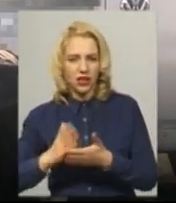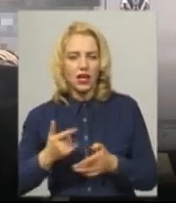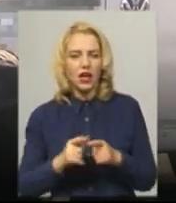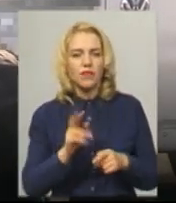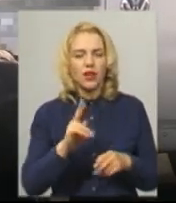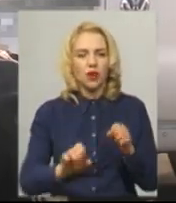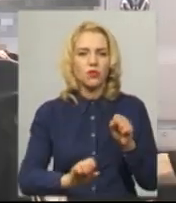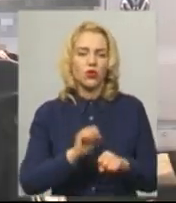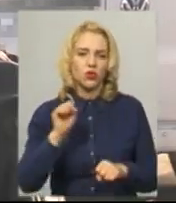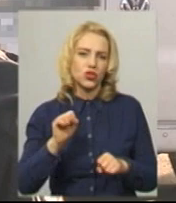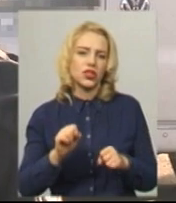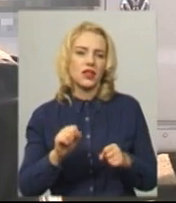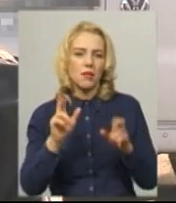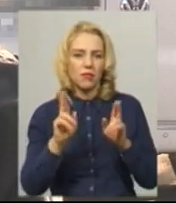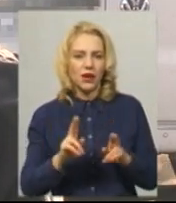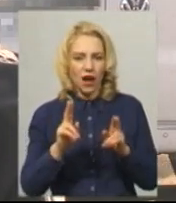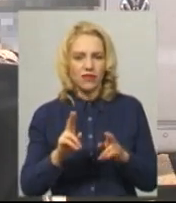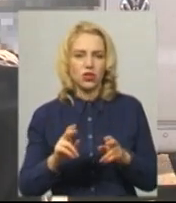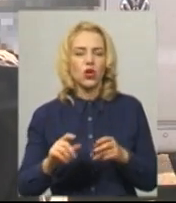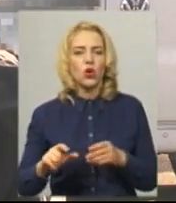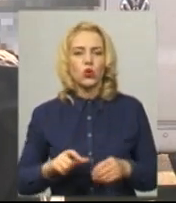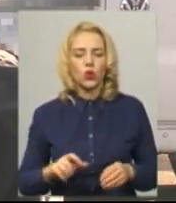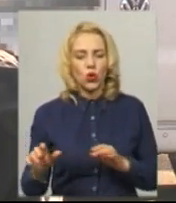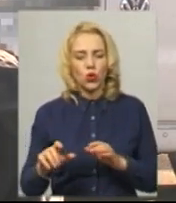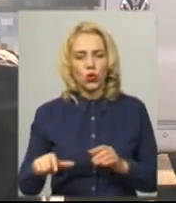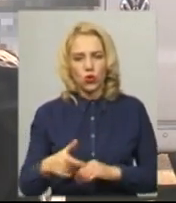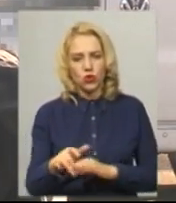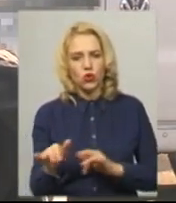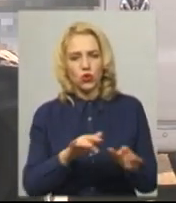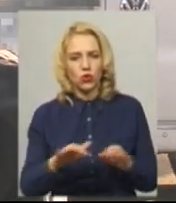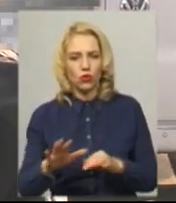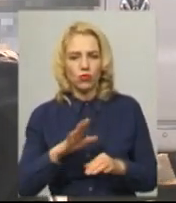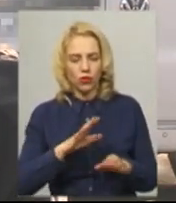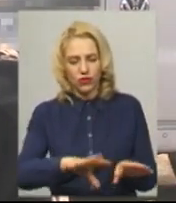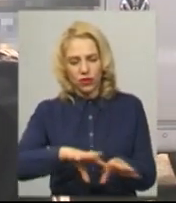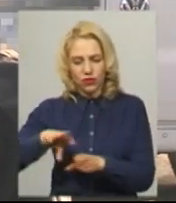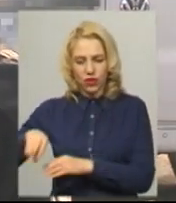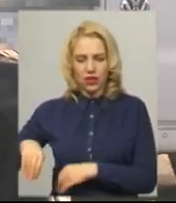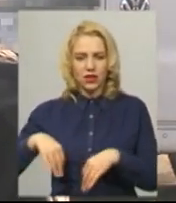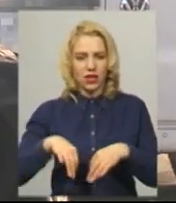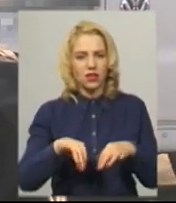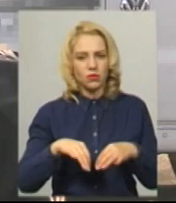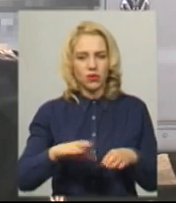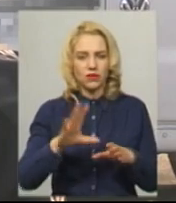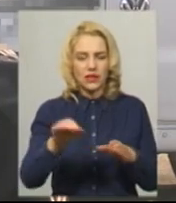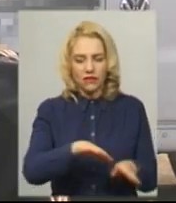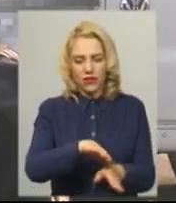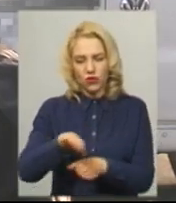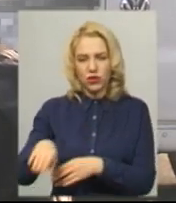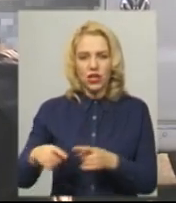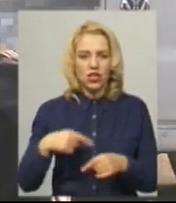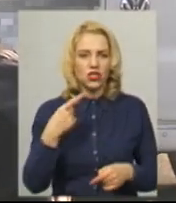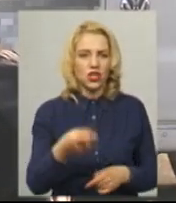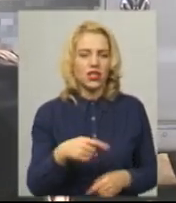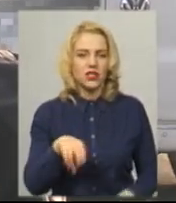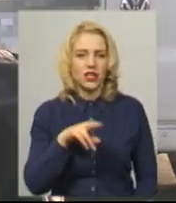дорожнього руху від пішоходів, так і від водіїв, було здійснено відвід транспортну. Весь транспортний засіб відводиться через Дережнянський